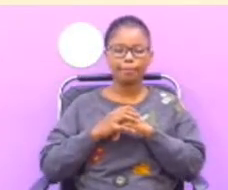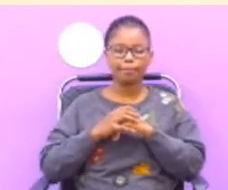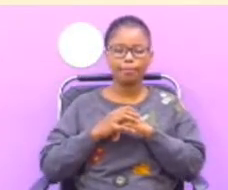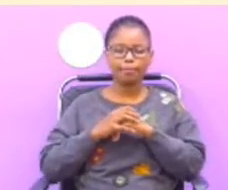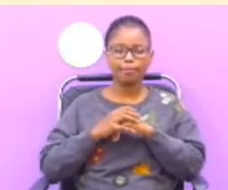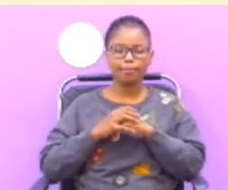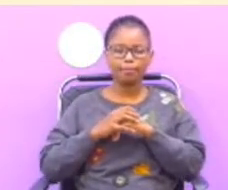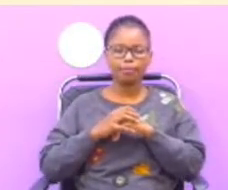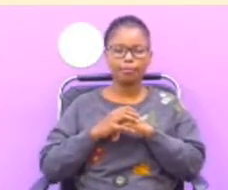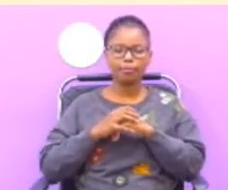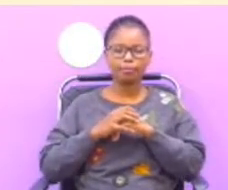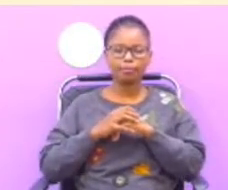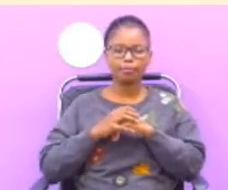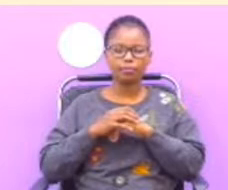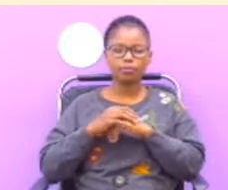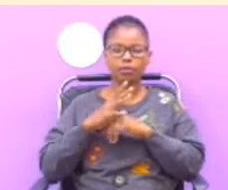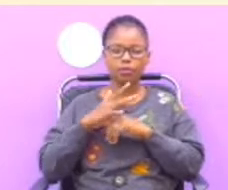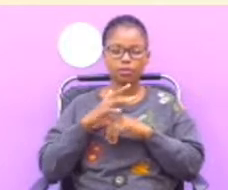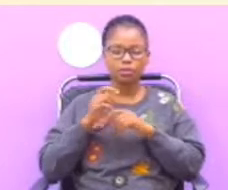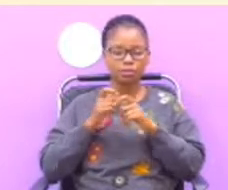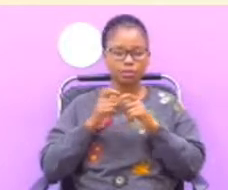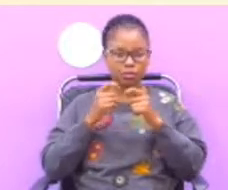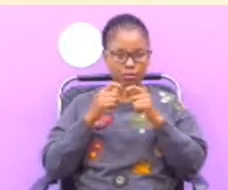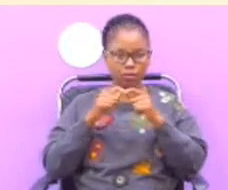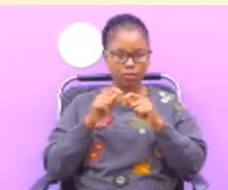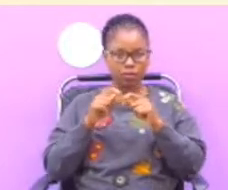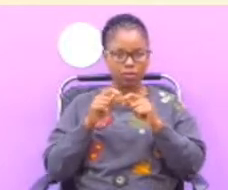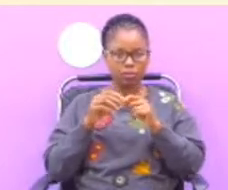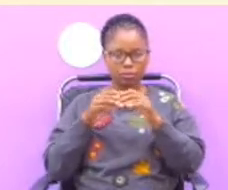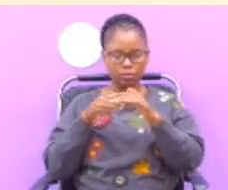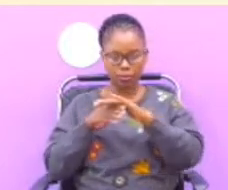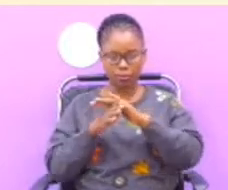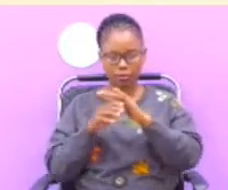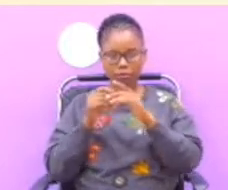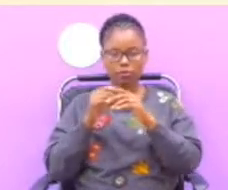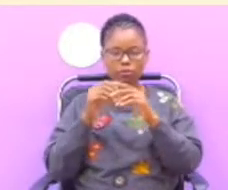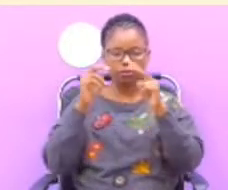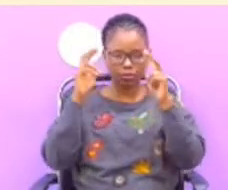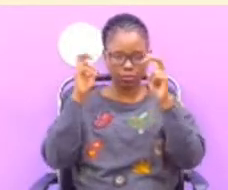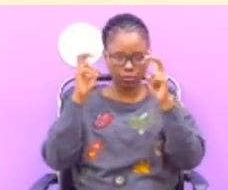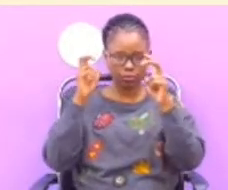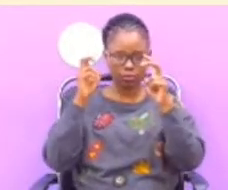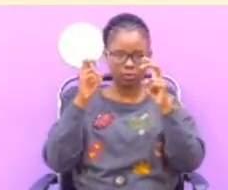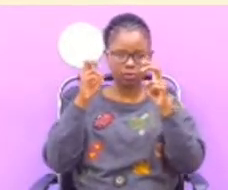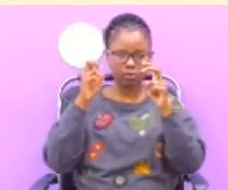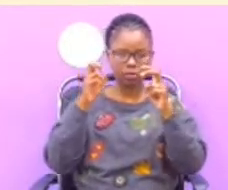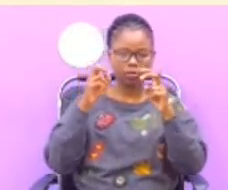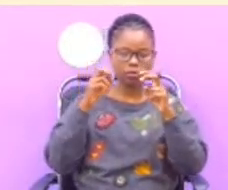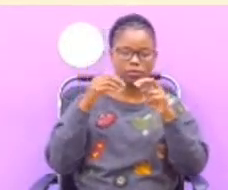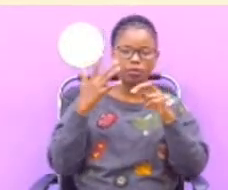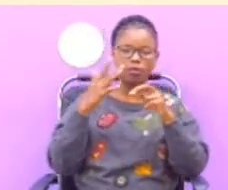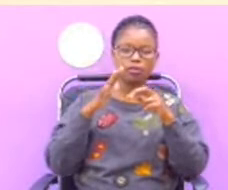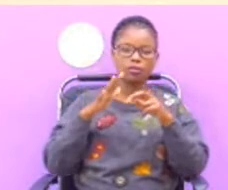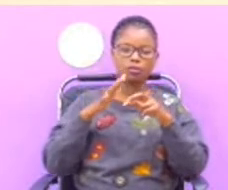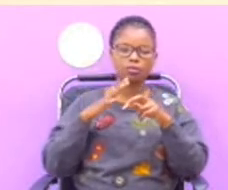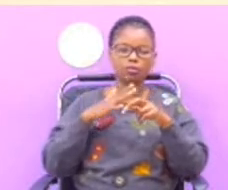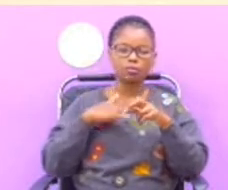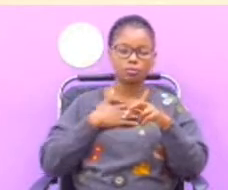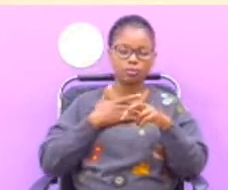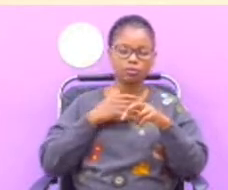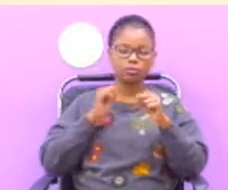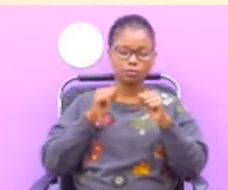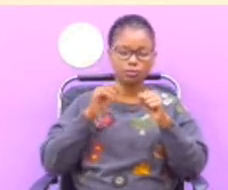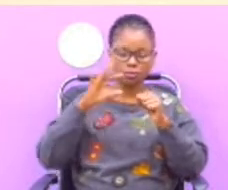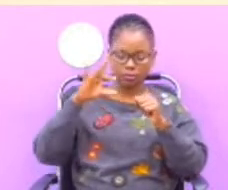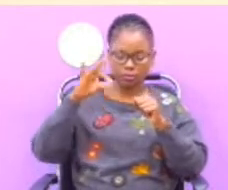Ati ona magekeja moimiranie na kwa goma. Guwako kwa kwa noko marute kuo. Nige, ona